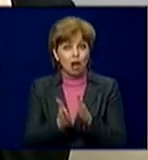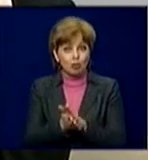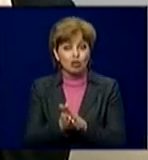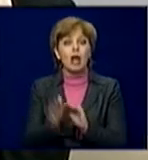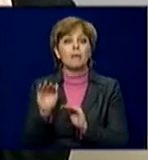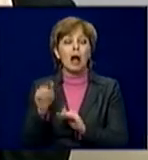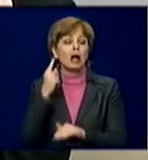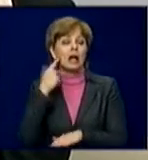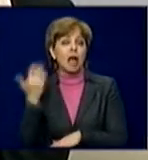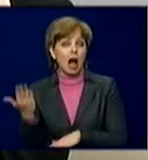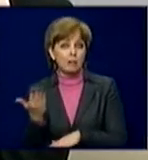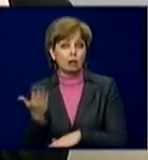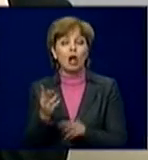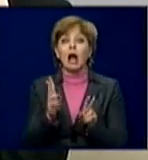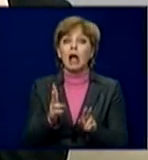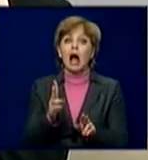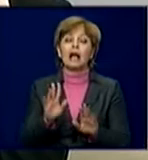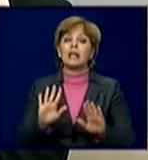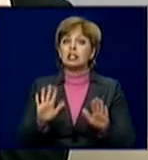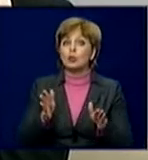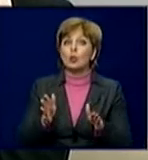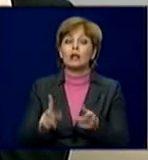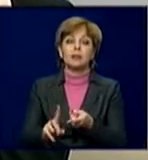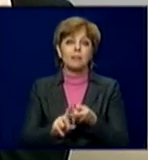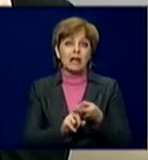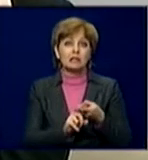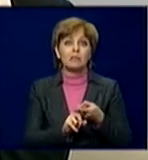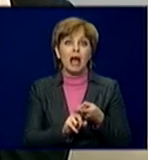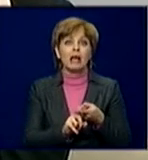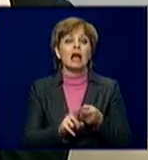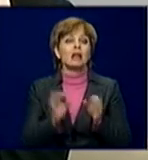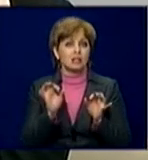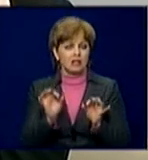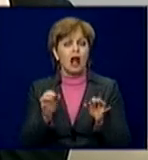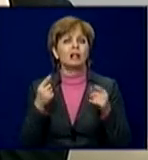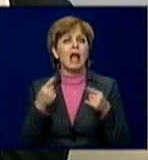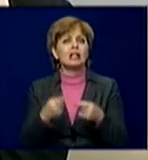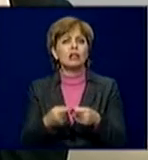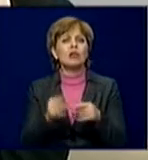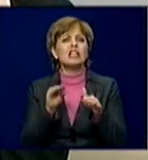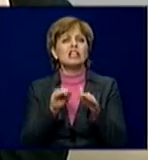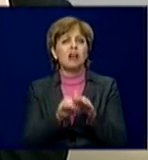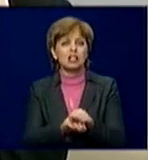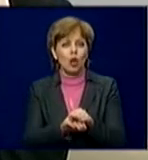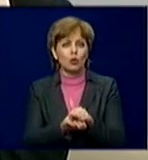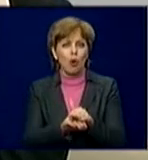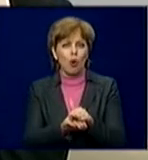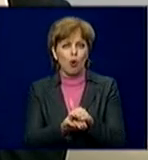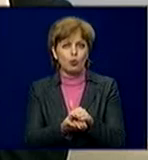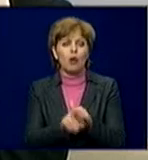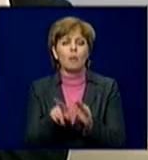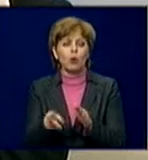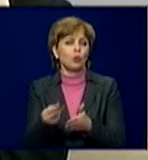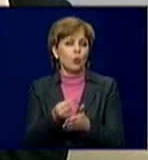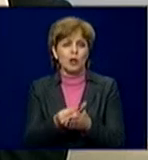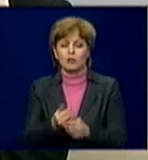un es domāju, kā ja mums izdotos piesaistīt kādu strateģisku investoru, tas būtu viennozīmīgi